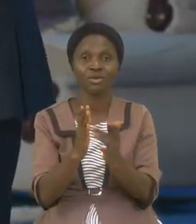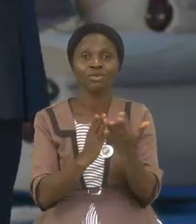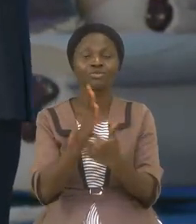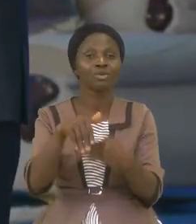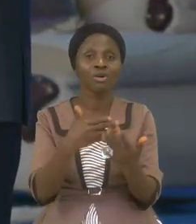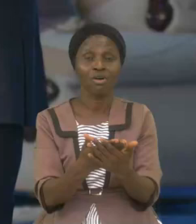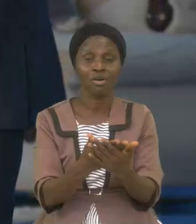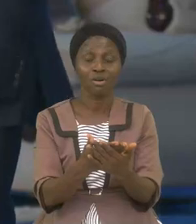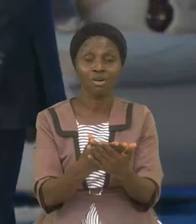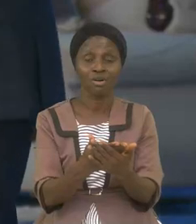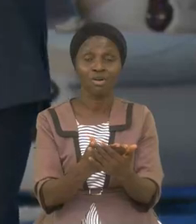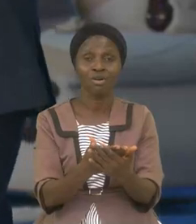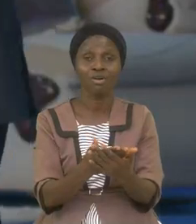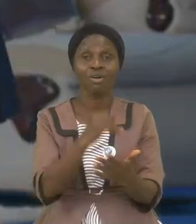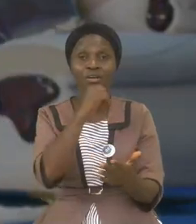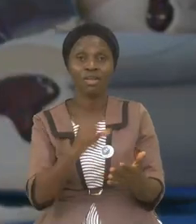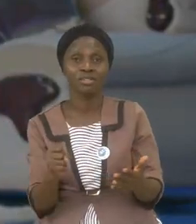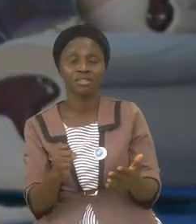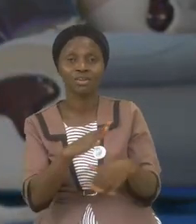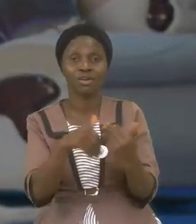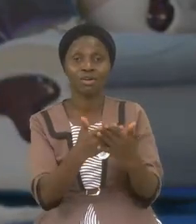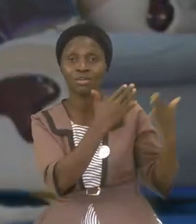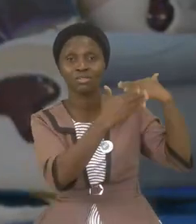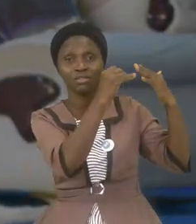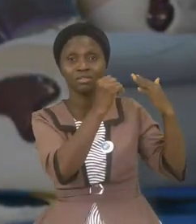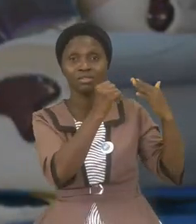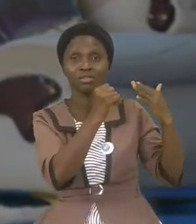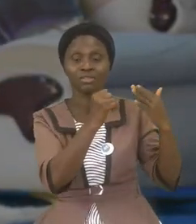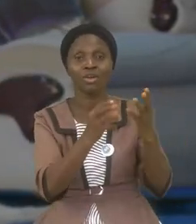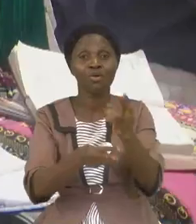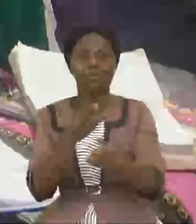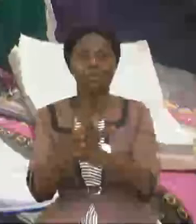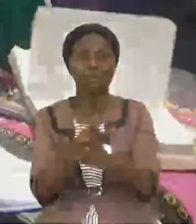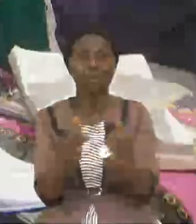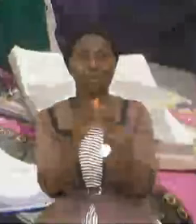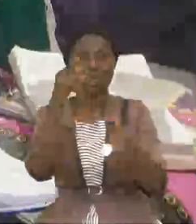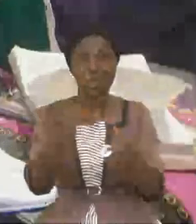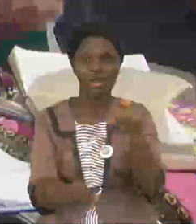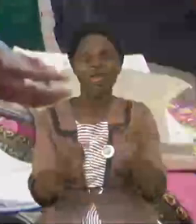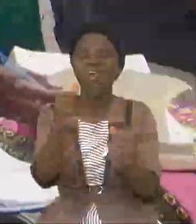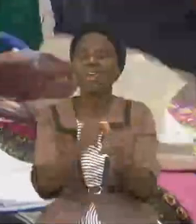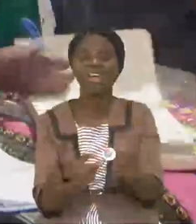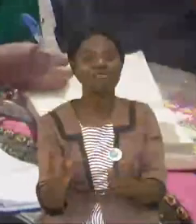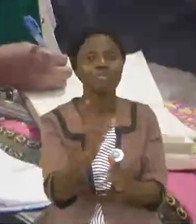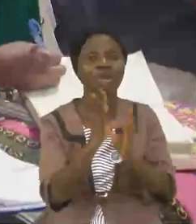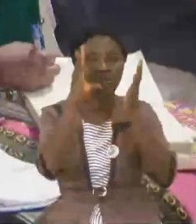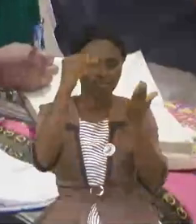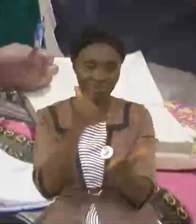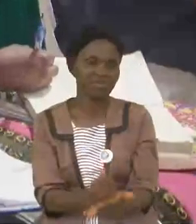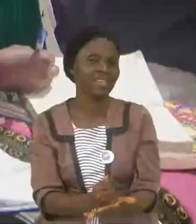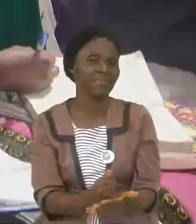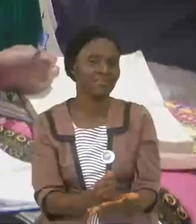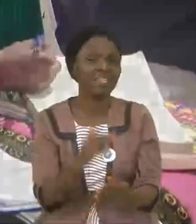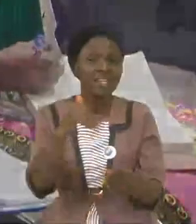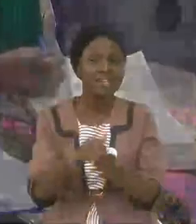l'Église et en Jésus-Christ, dans toutes les générations, au siècle des siècles, et que tout le